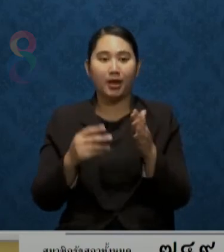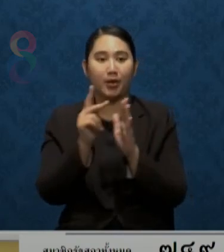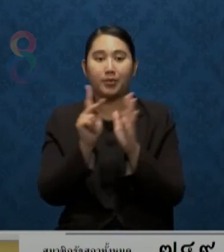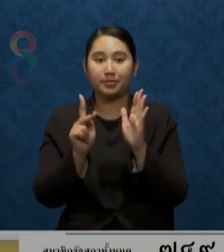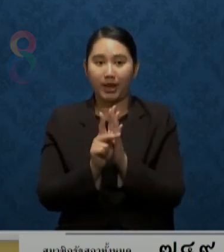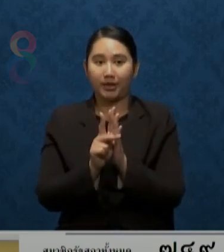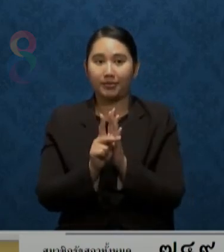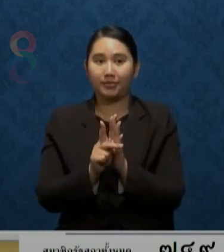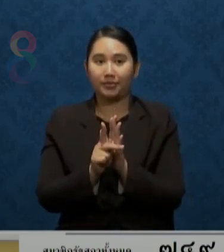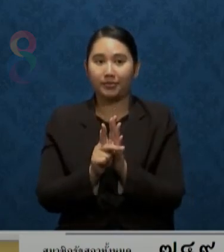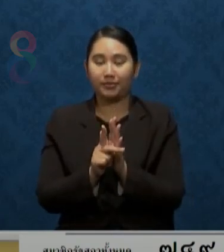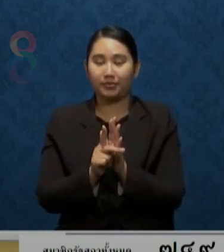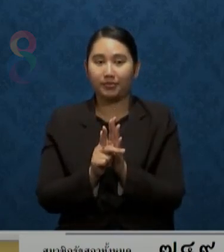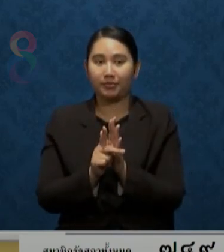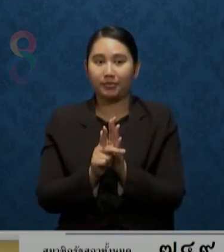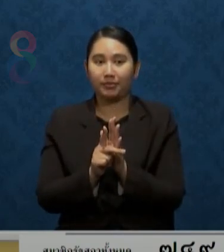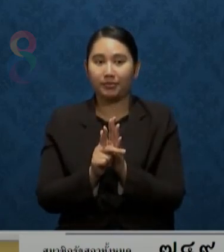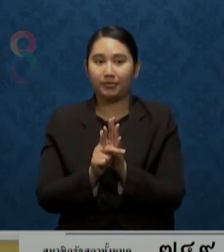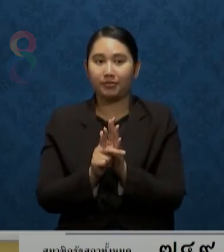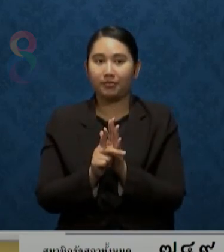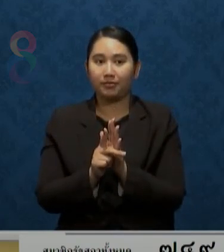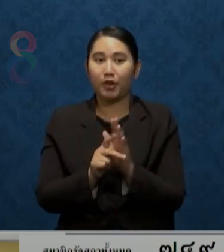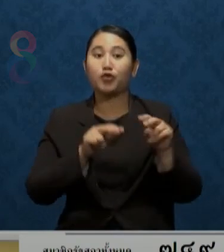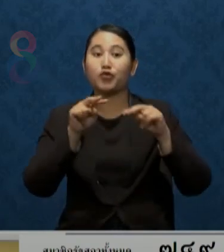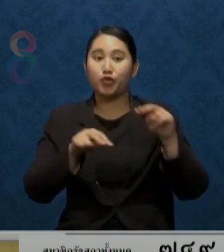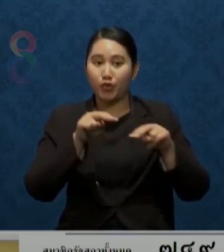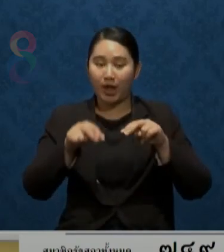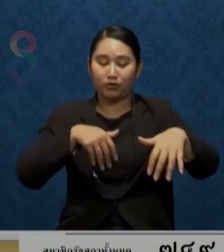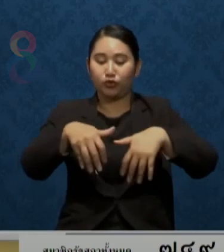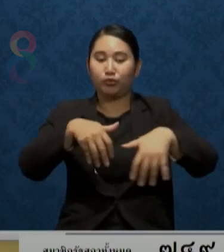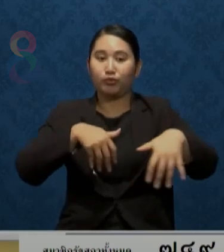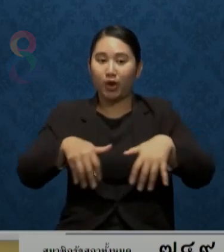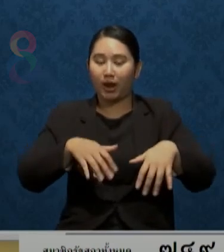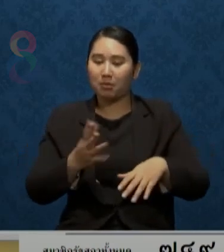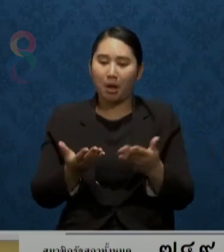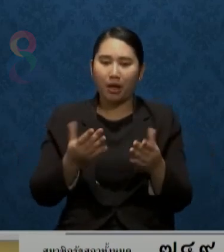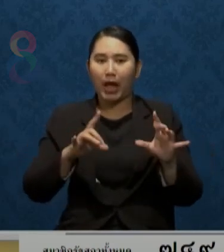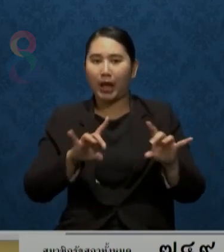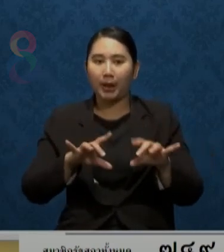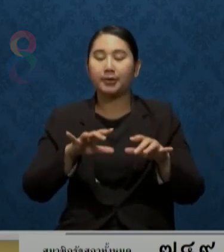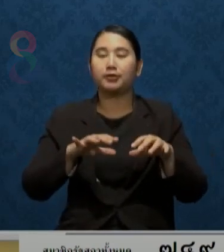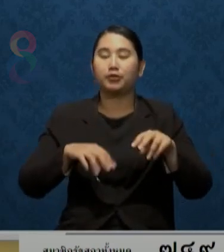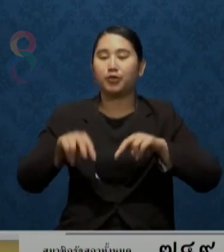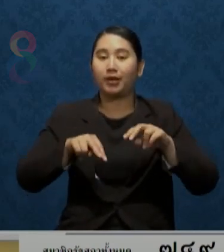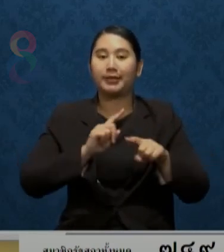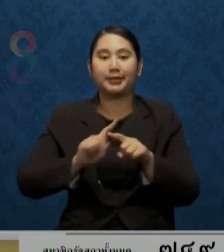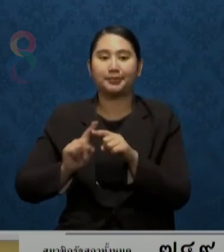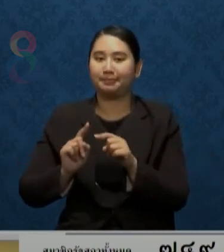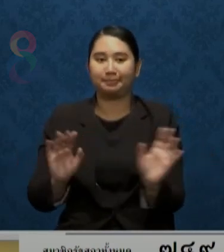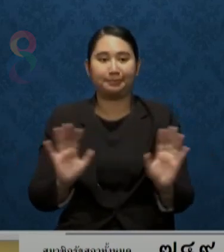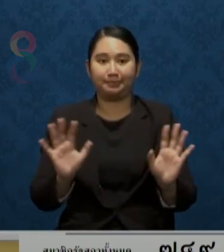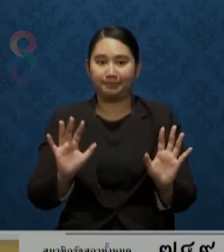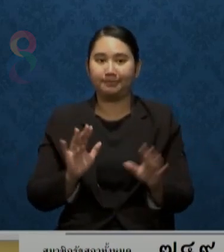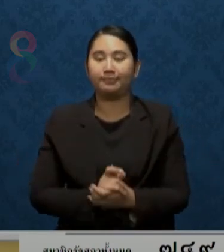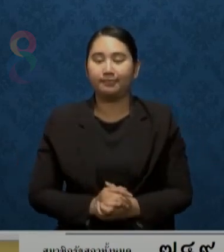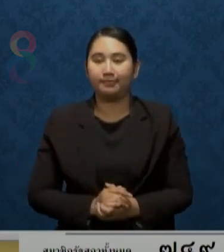ายให้เป็นที่ปกป้องดูแลประชาชนที่ถูกกลั่นแกล้งในทางการเมืองหรือในทางคดีต่